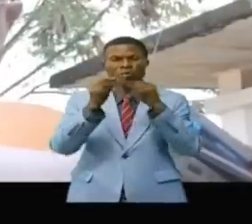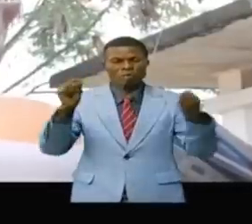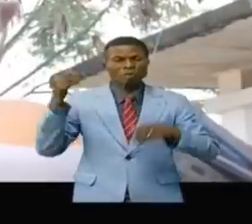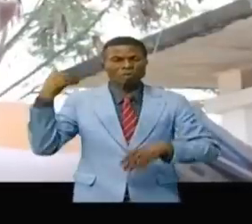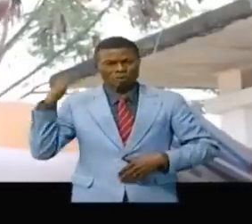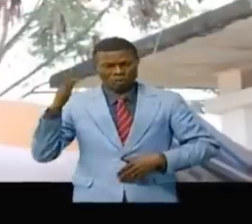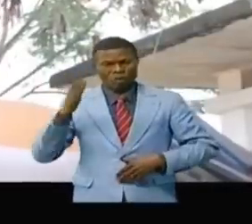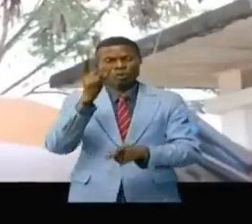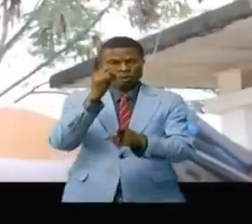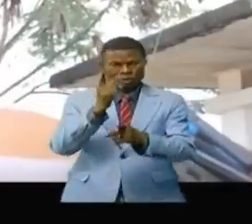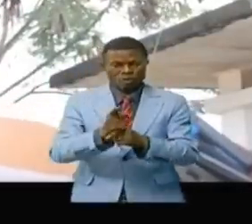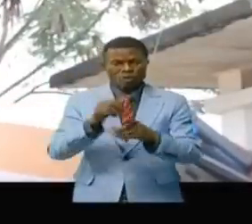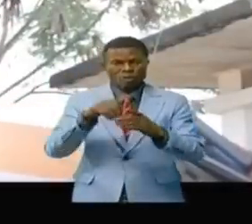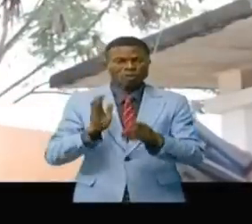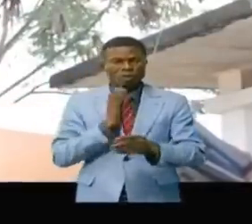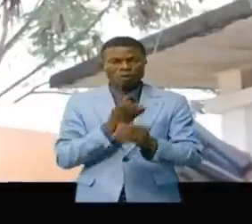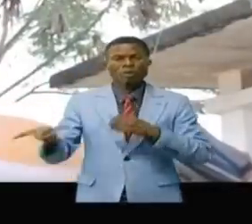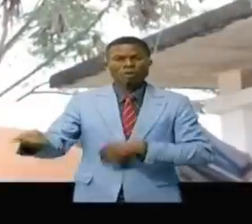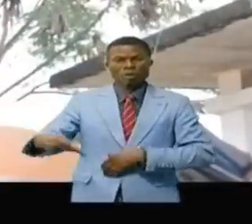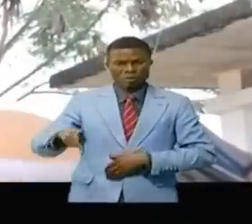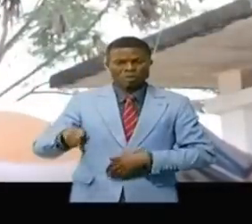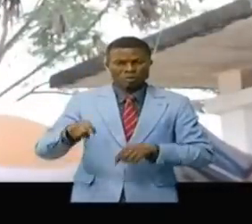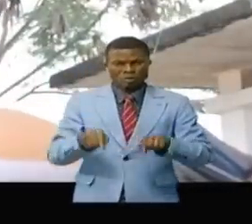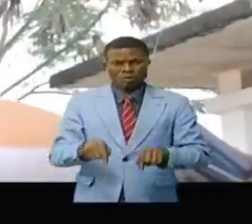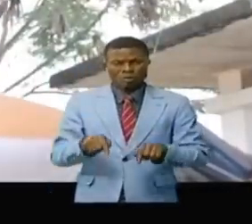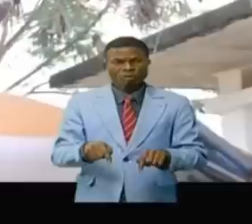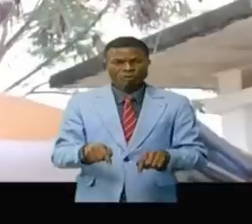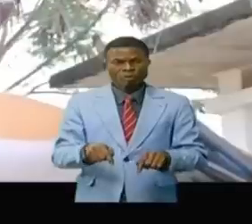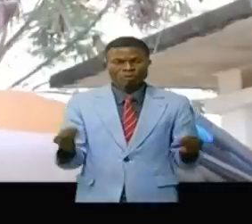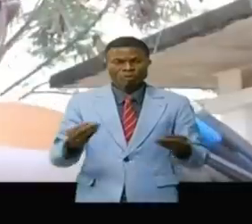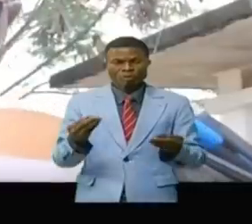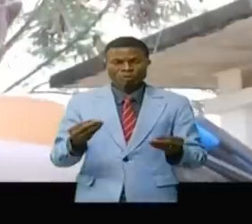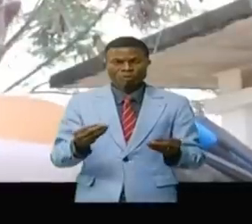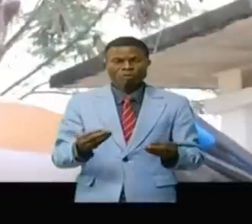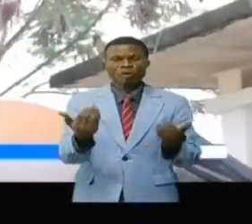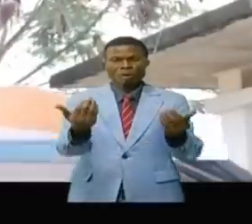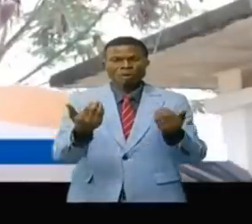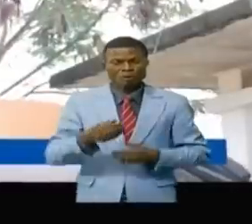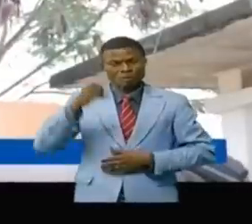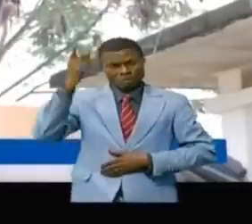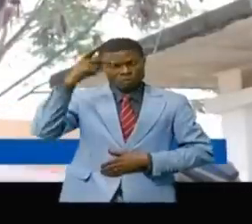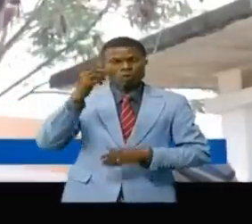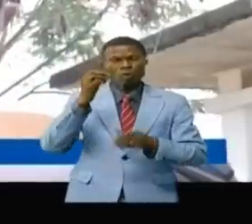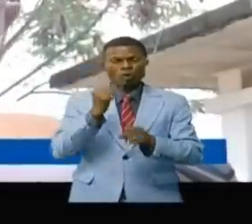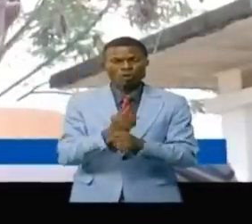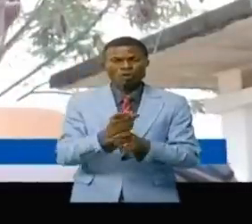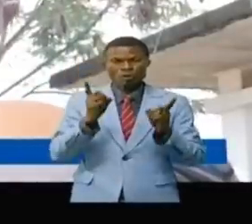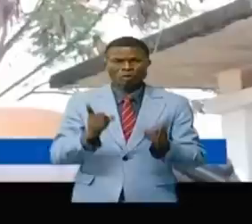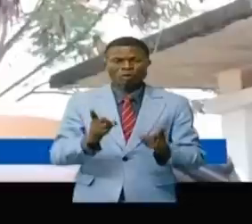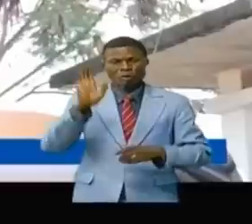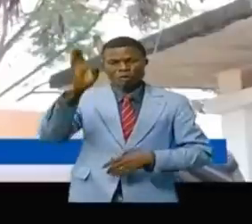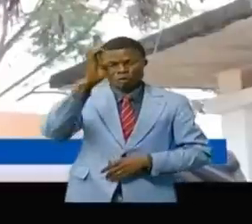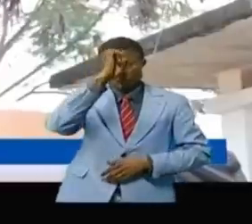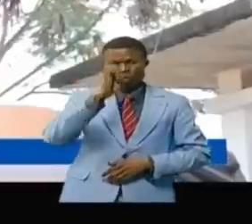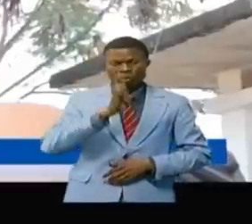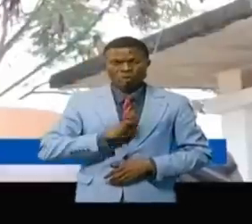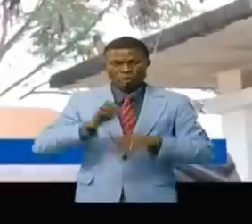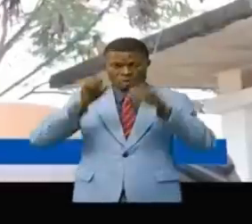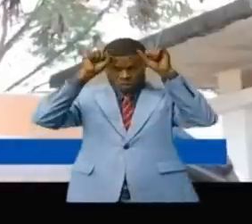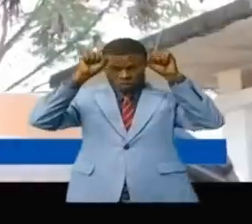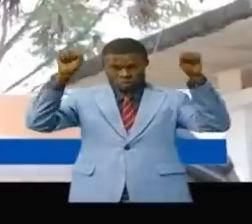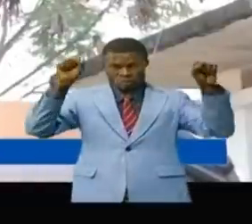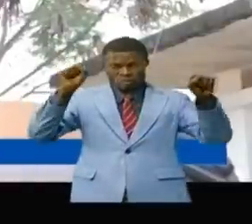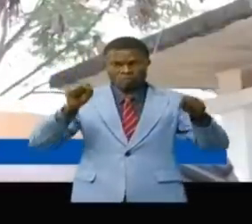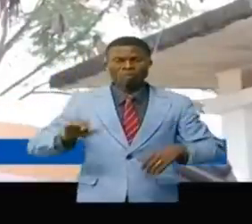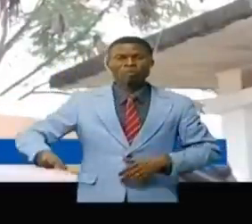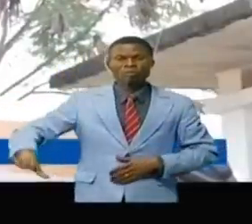est effective dans notre province éducationnelle grâce à la volonté politique ferme de Son Excellence, Monsieur le Président